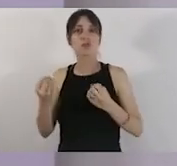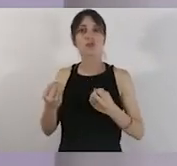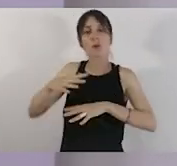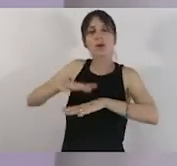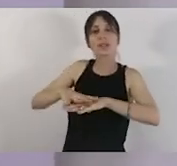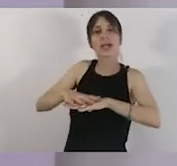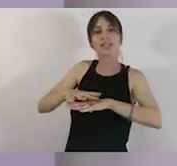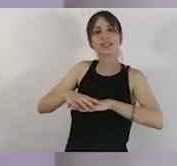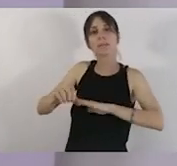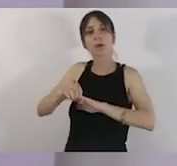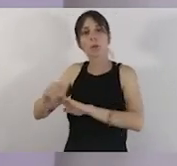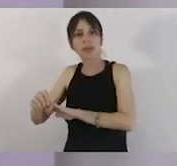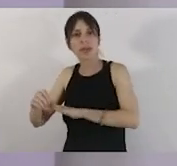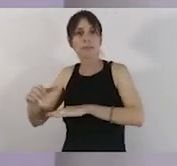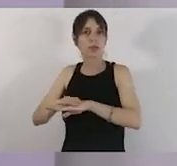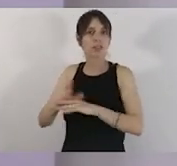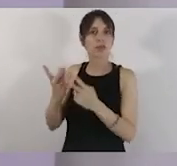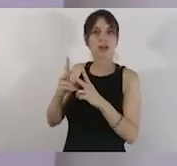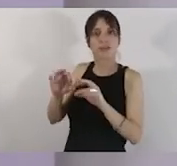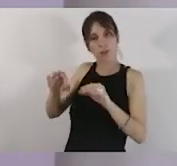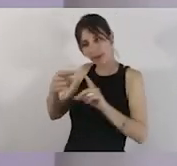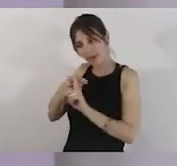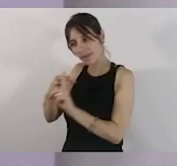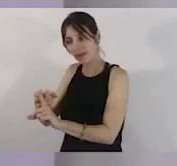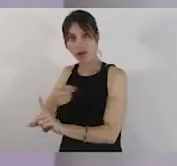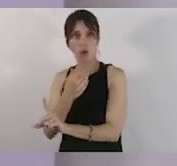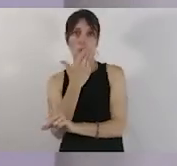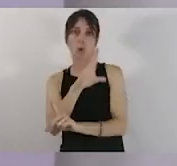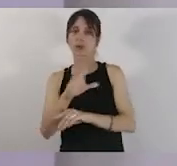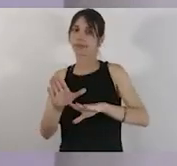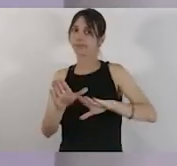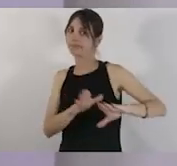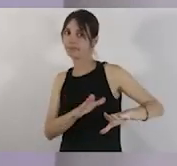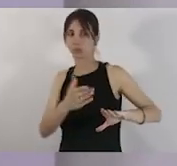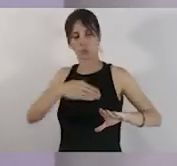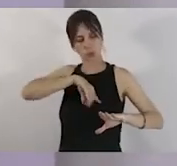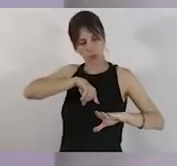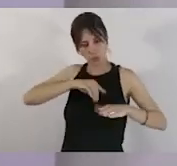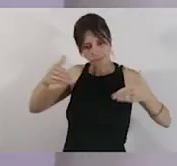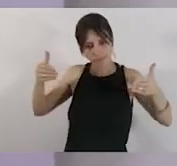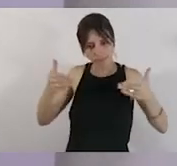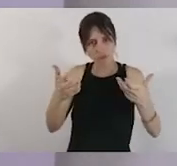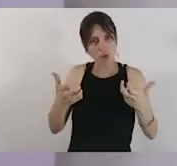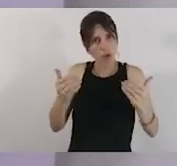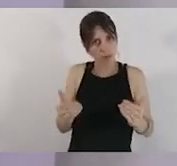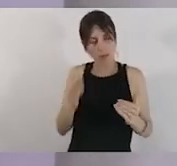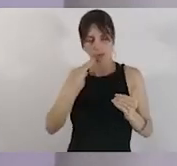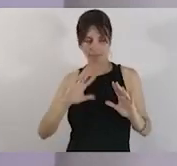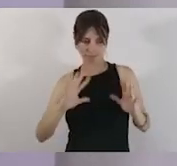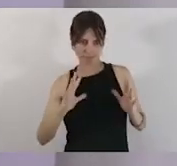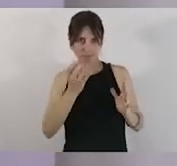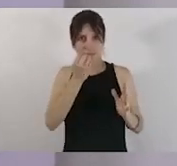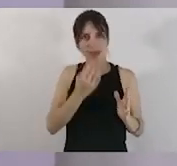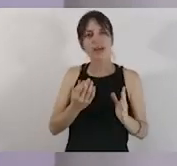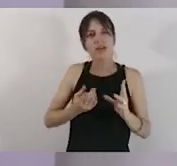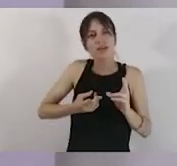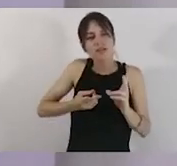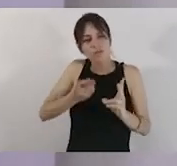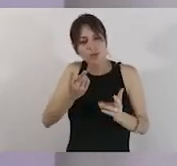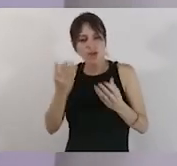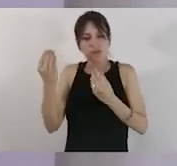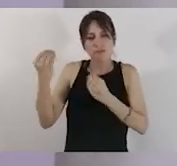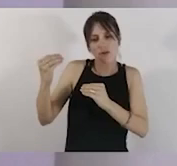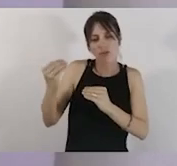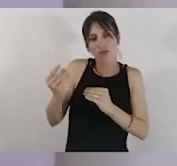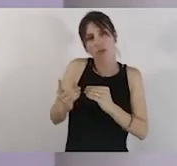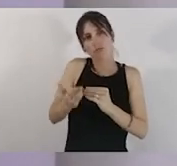donc effectivement, c'est très largement à saluer. On n'est pas sur de la, effectivement, sur des grandes délinquances. Hein, on est surtout là, on cible des gamins